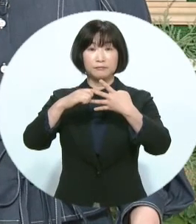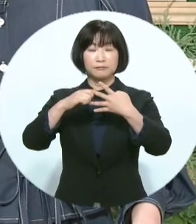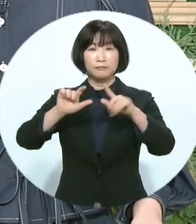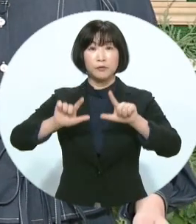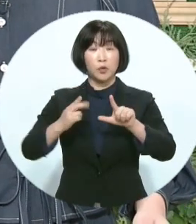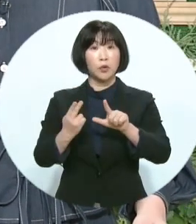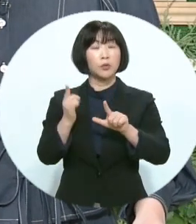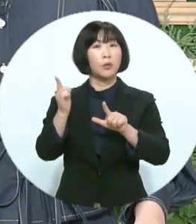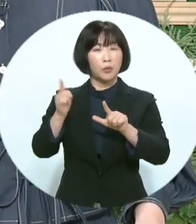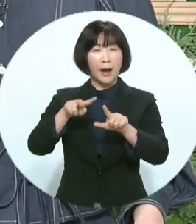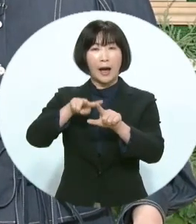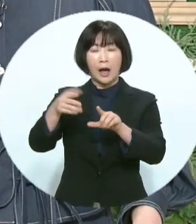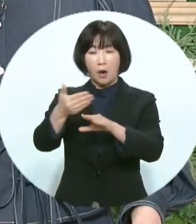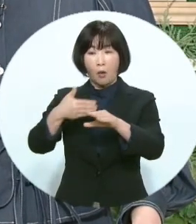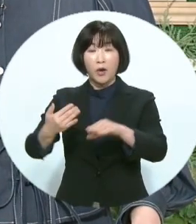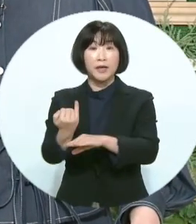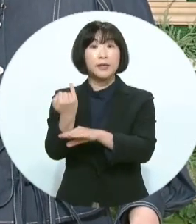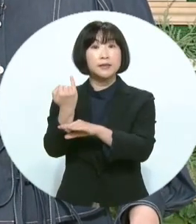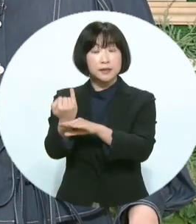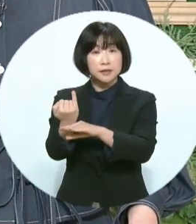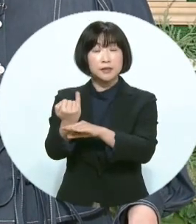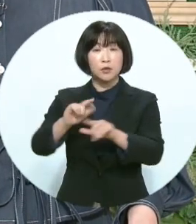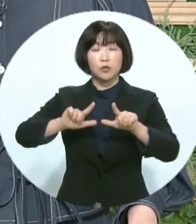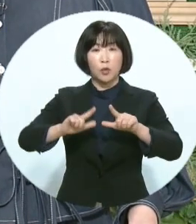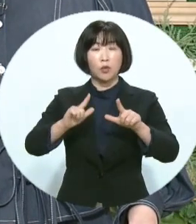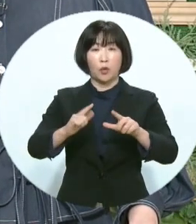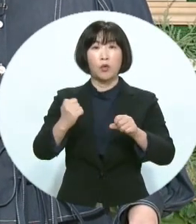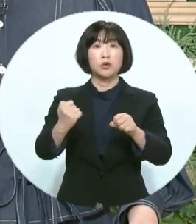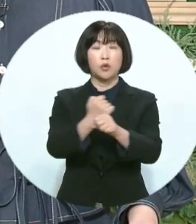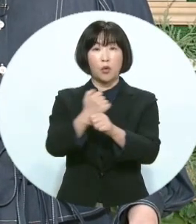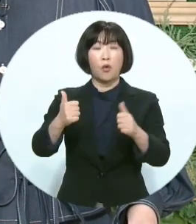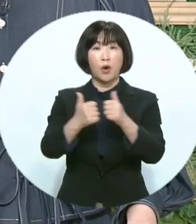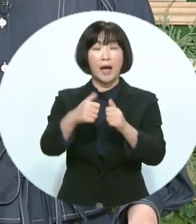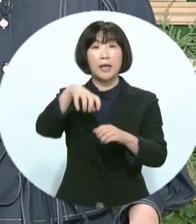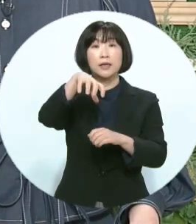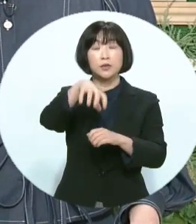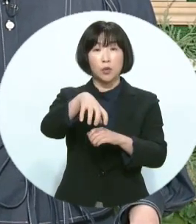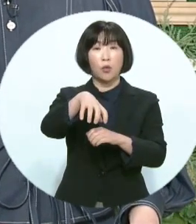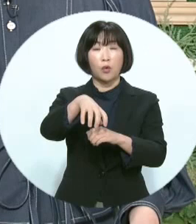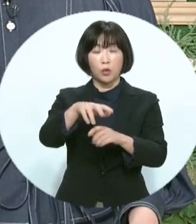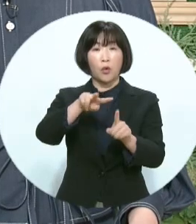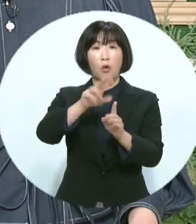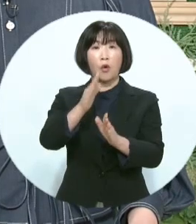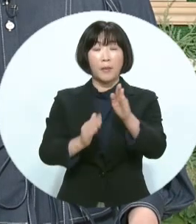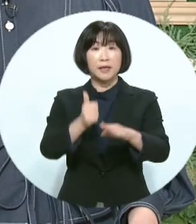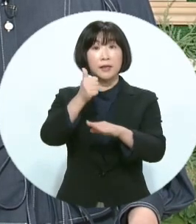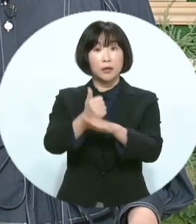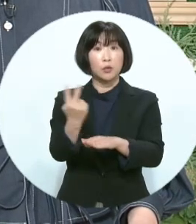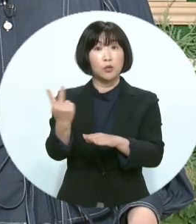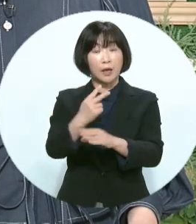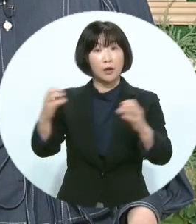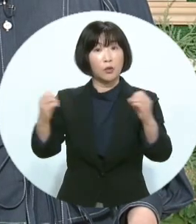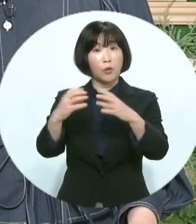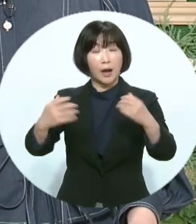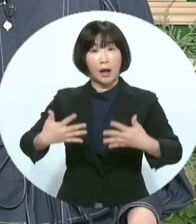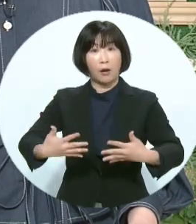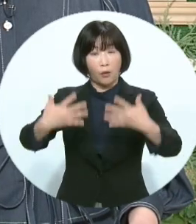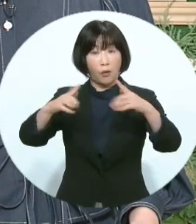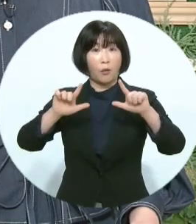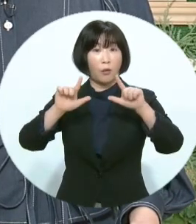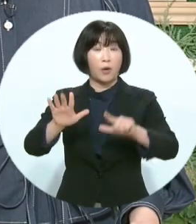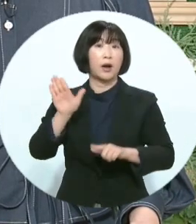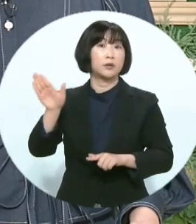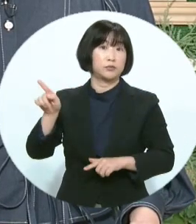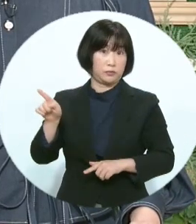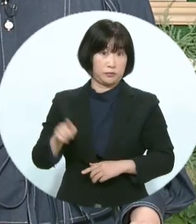都は小池知事と東京商工会議所の小林会頭との対談動画を公開しています。